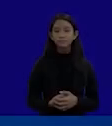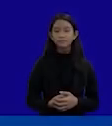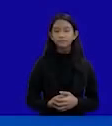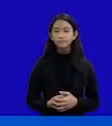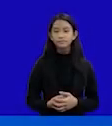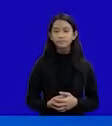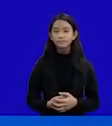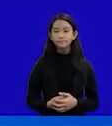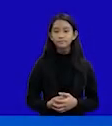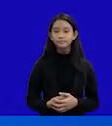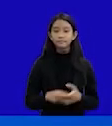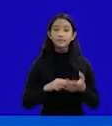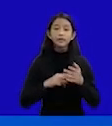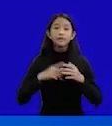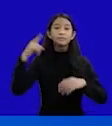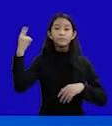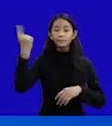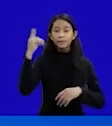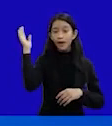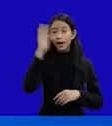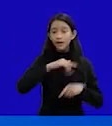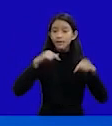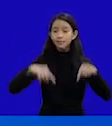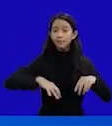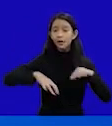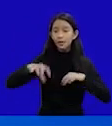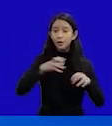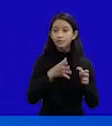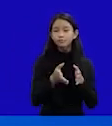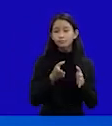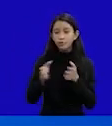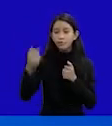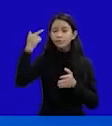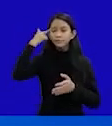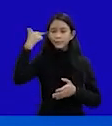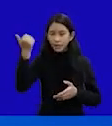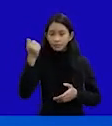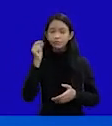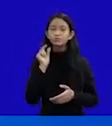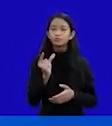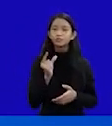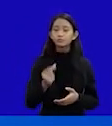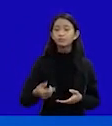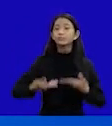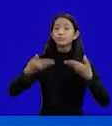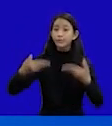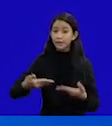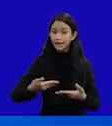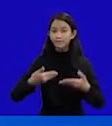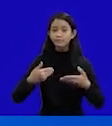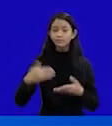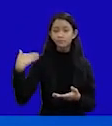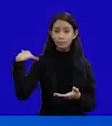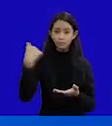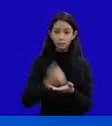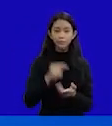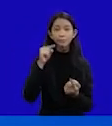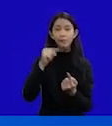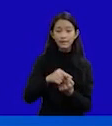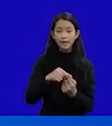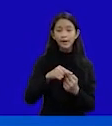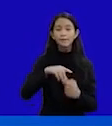berarti pemerintah pada hari ini melakukan penyesuaian kebijakan untuk memberikan kewenangan kepada pemerintah